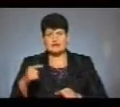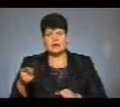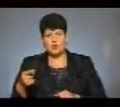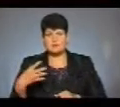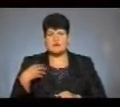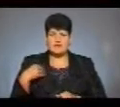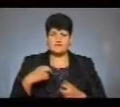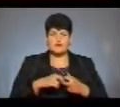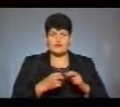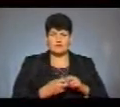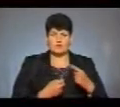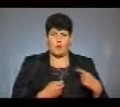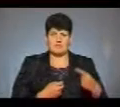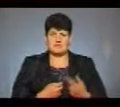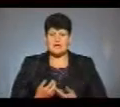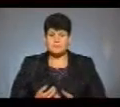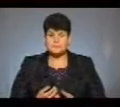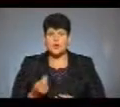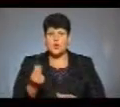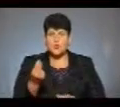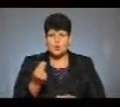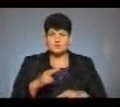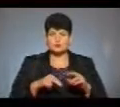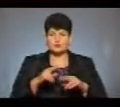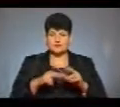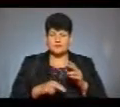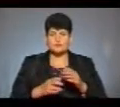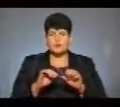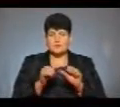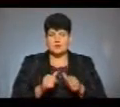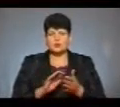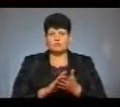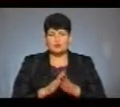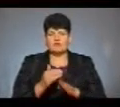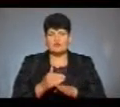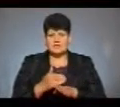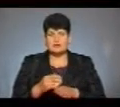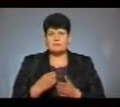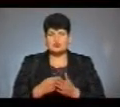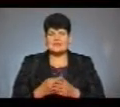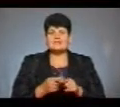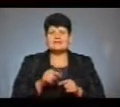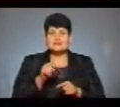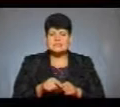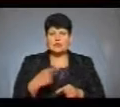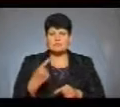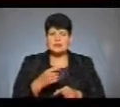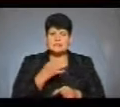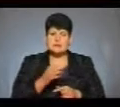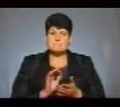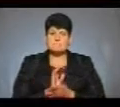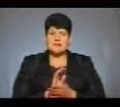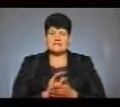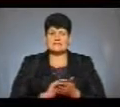та Івано-Франківської областей. Кошти на зведення меморіалу домовилися виділяти з бюджетів цих областей, повідомила прес-секретарка